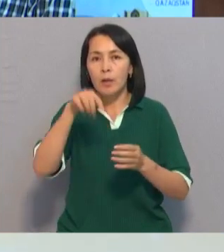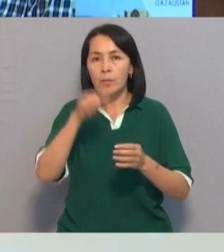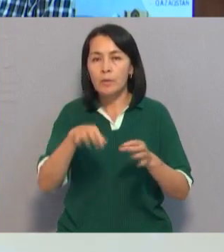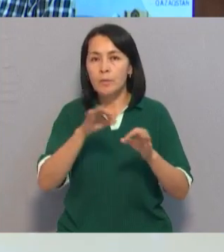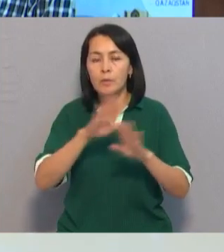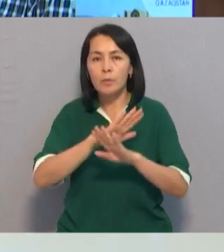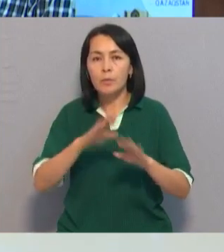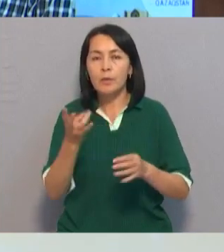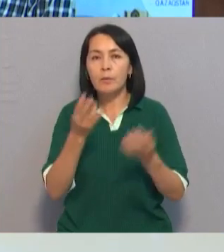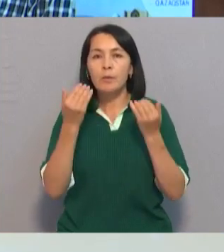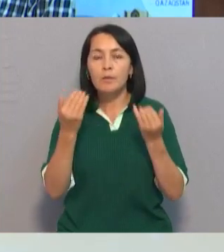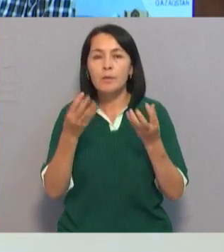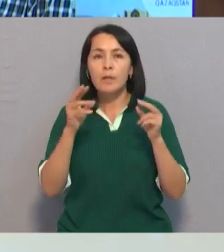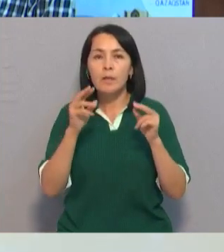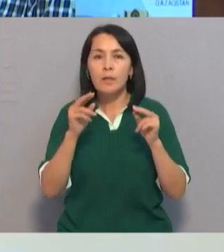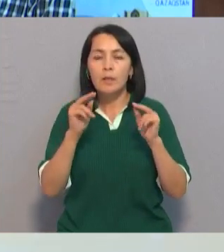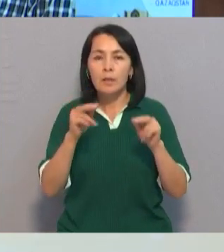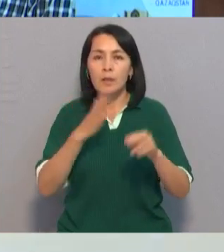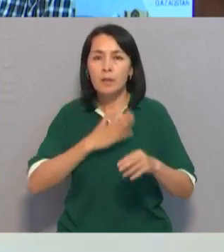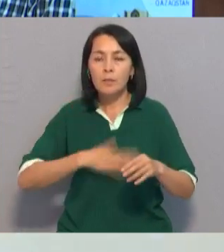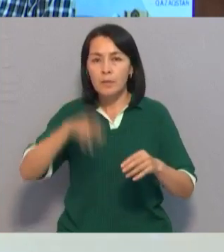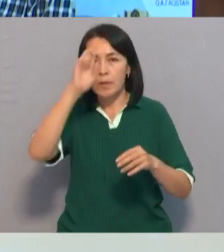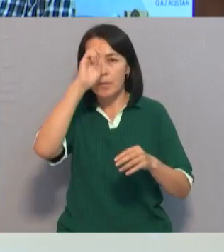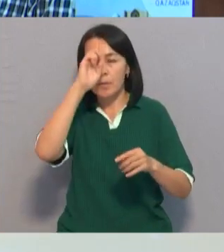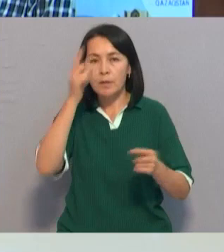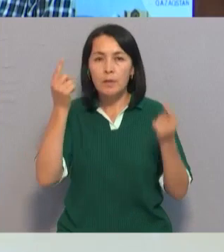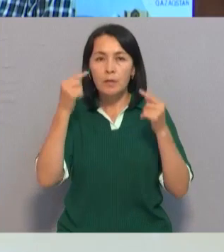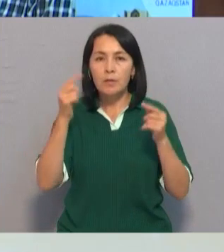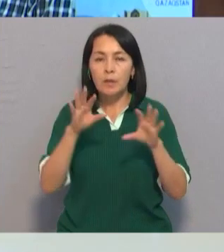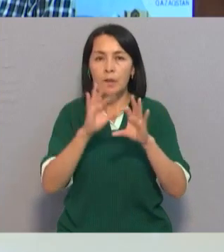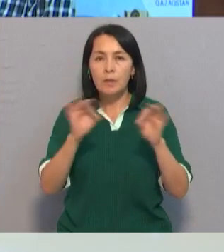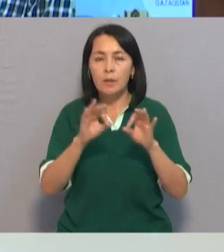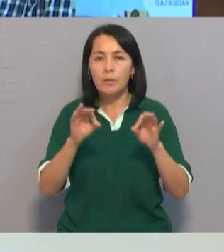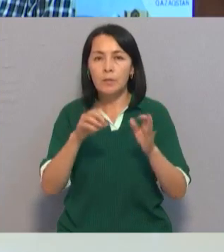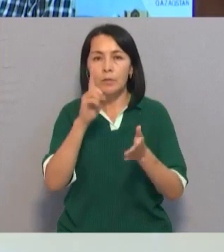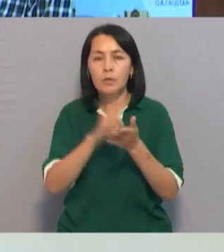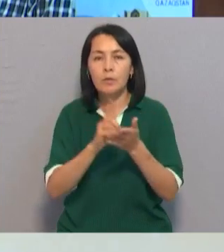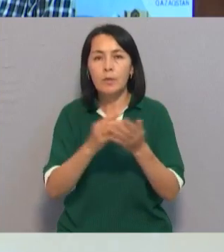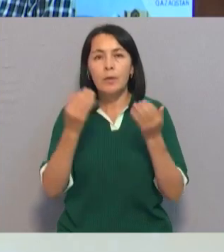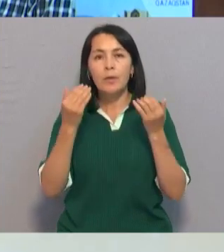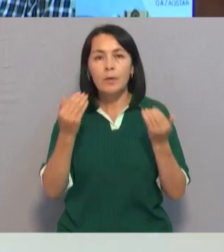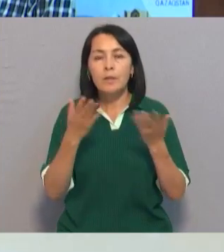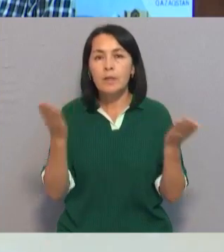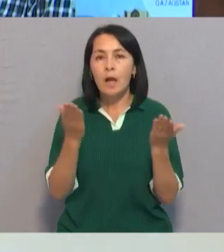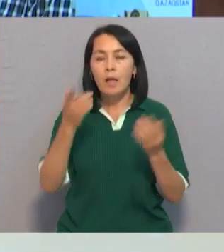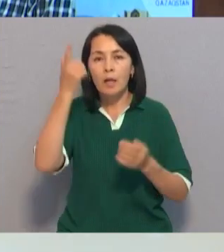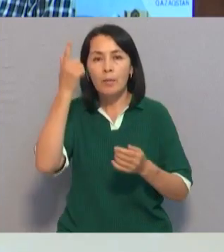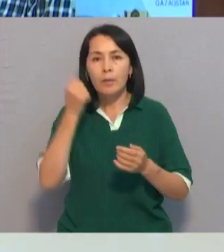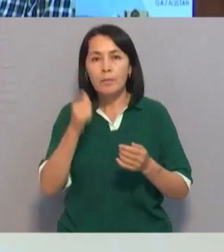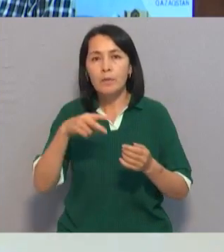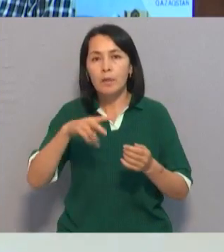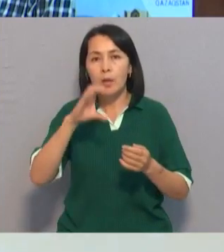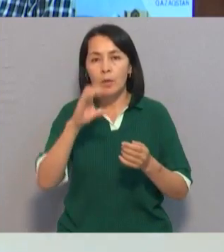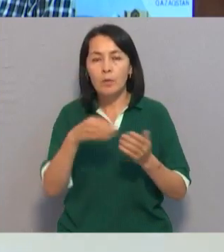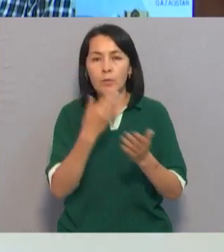оппозиционер болуы керек пе? Әлде сынап мінемей мемлекеттің идеологиясын ғана таратуға тиіс пе? Бел ортасын қалай табамыз? Лаура